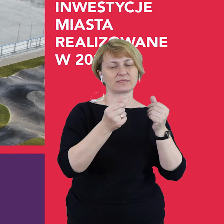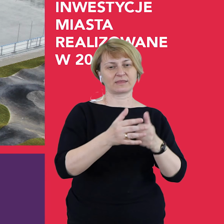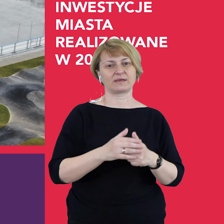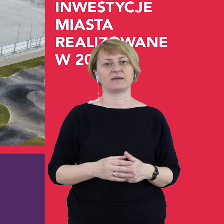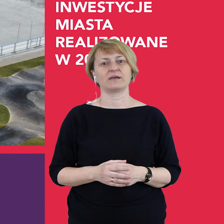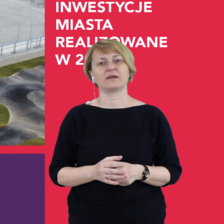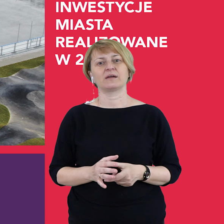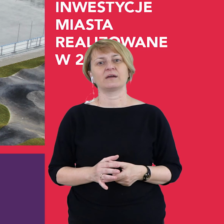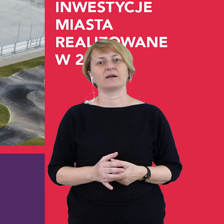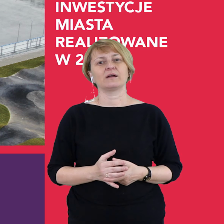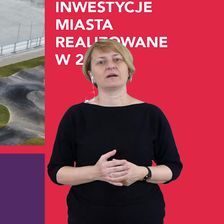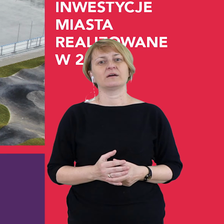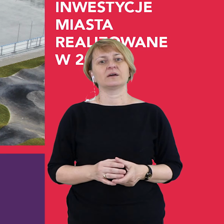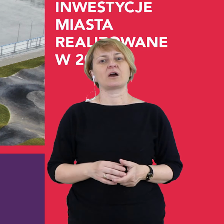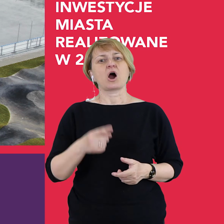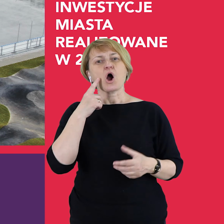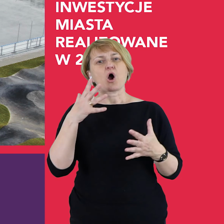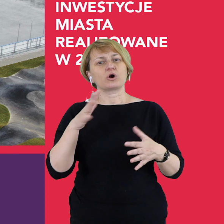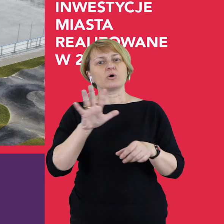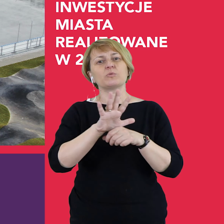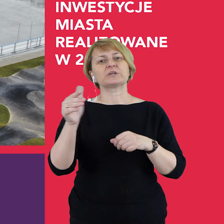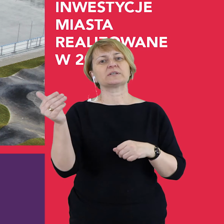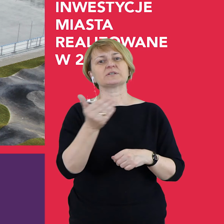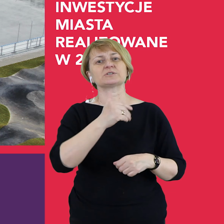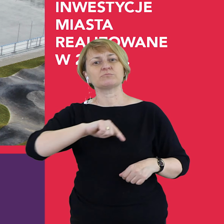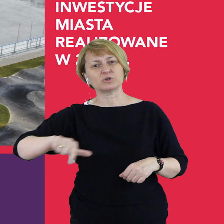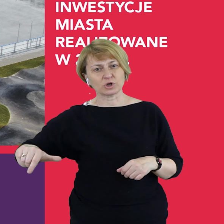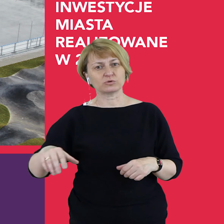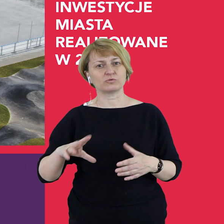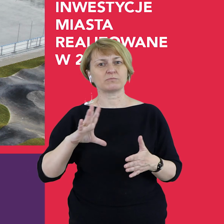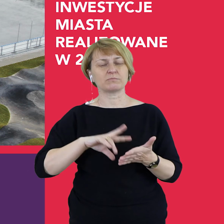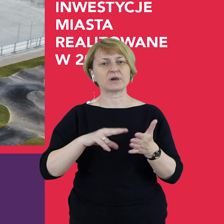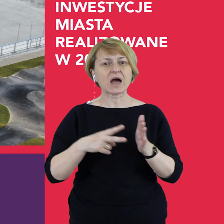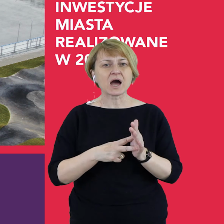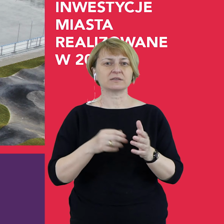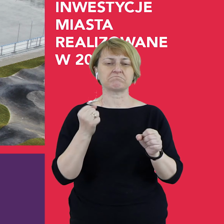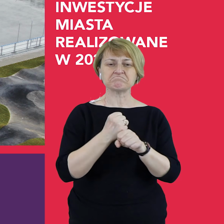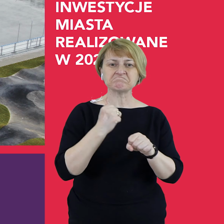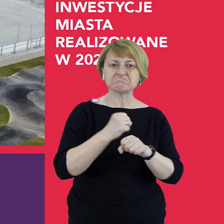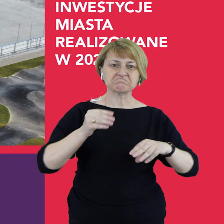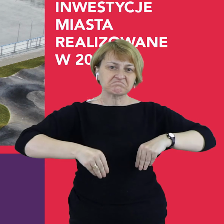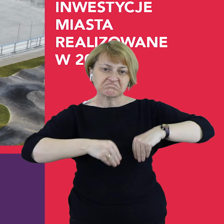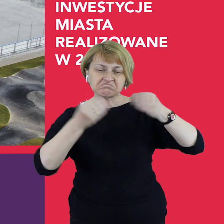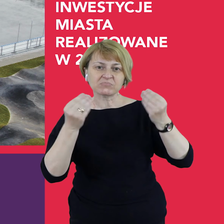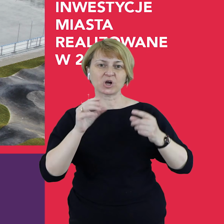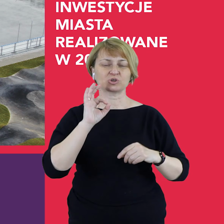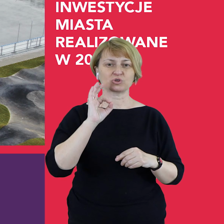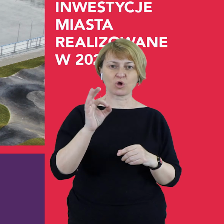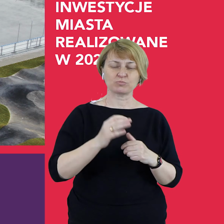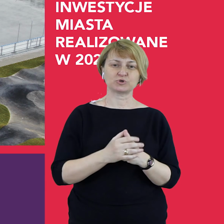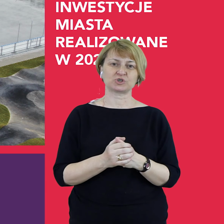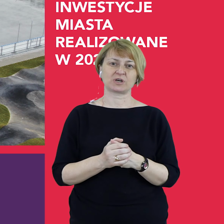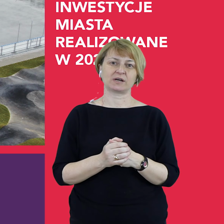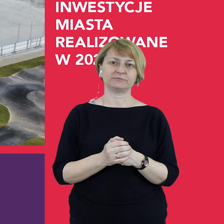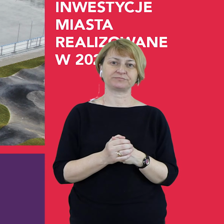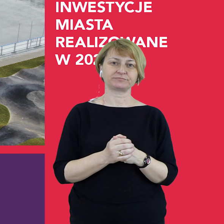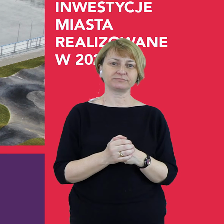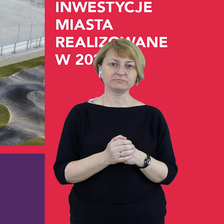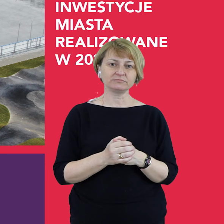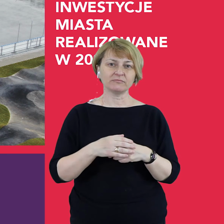pochwalić nas tym, że to wykonanie pierwotnie było zakładane na około 15 milionów złotych, tymczasem prace szły intensywnie, przebiegały